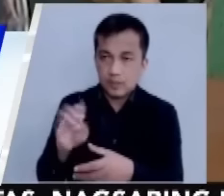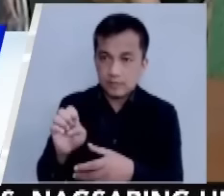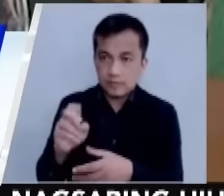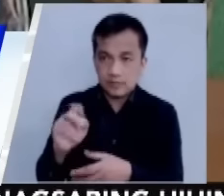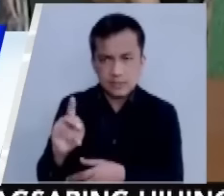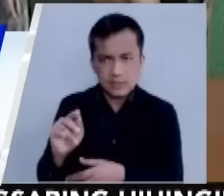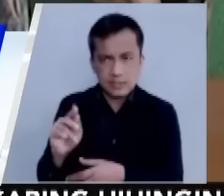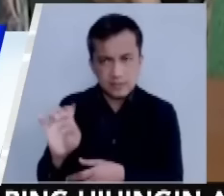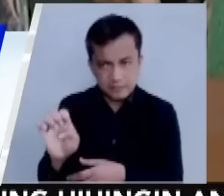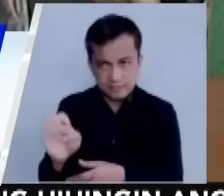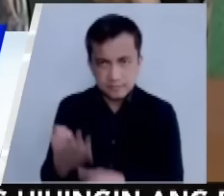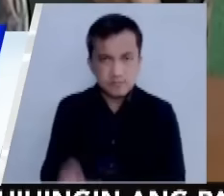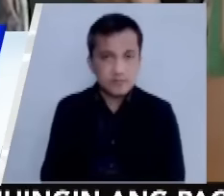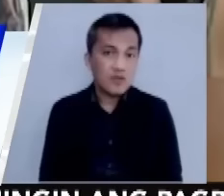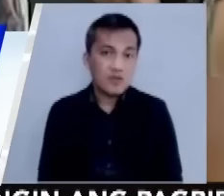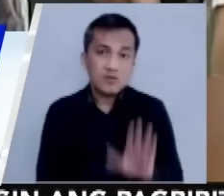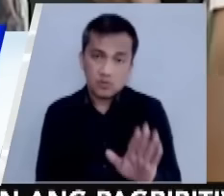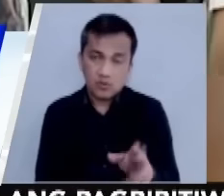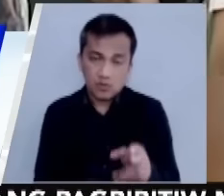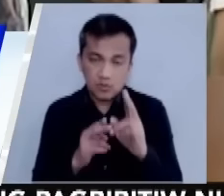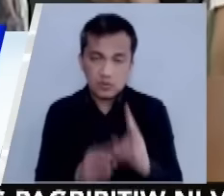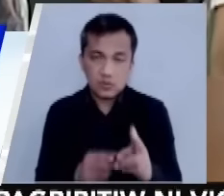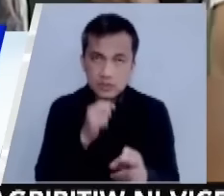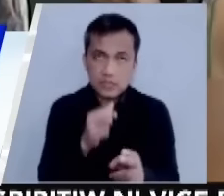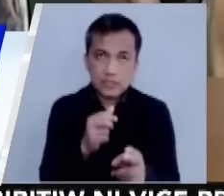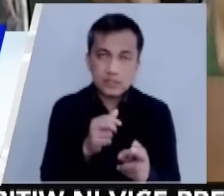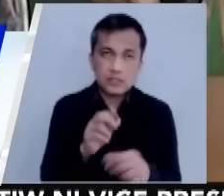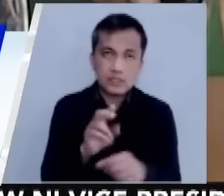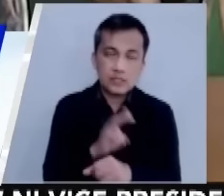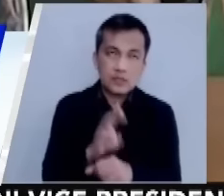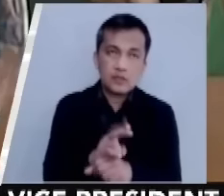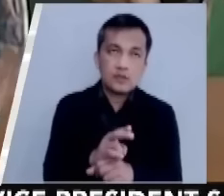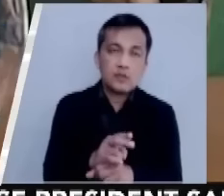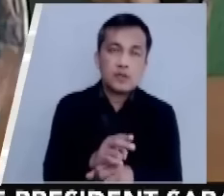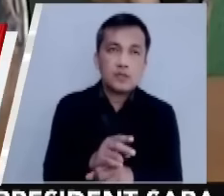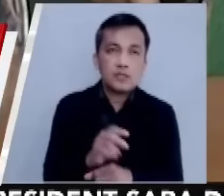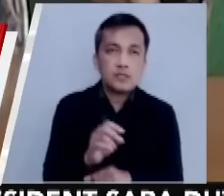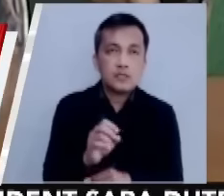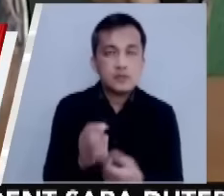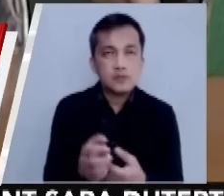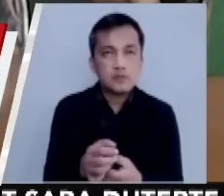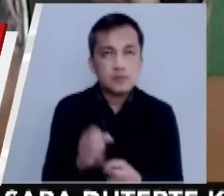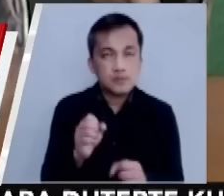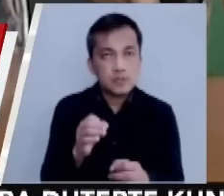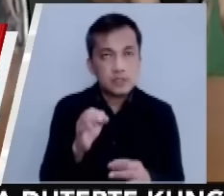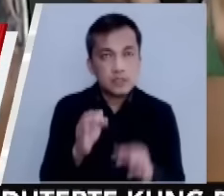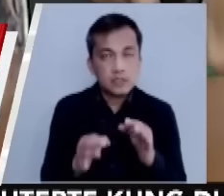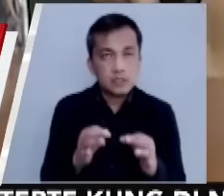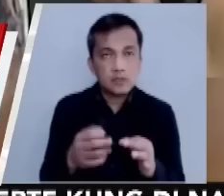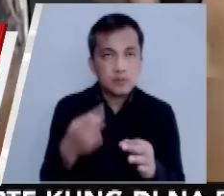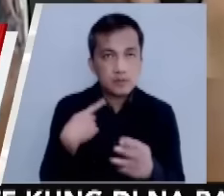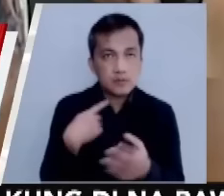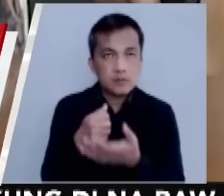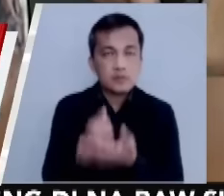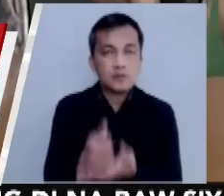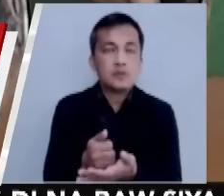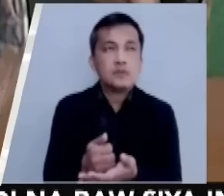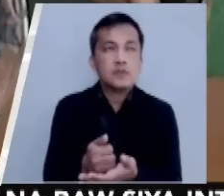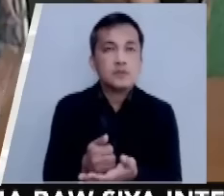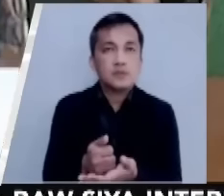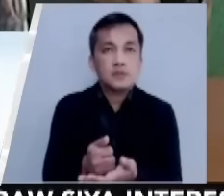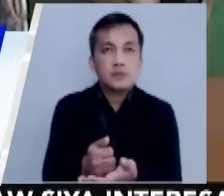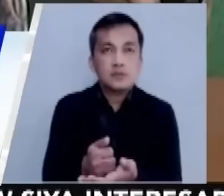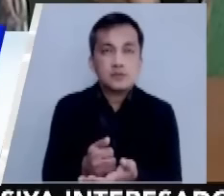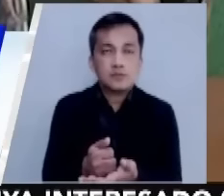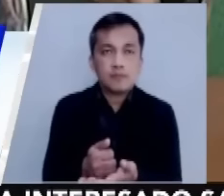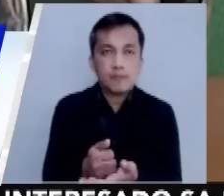Honor, hindi naman po siya ginamit. If ever po, kung mayroon man po ako na itulong, ano po akong